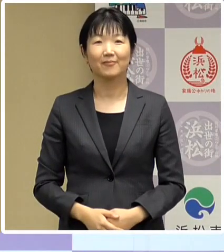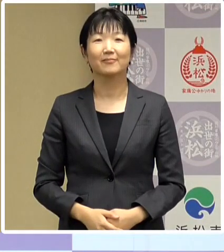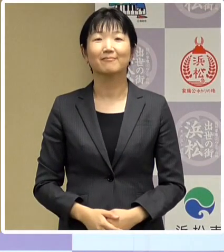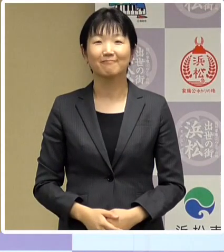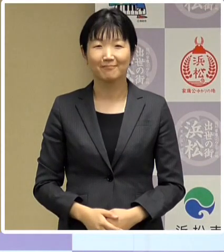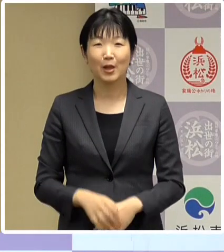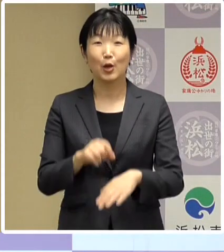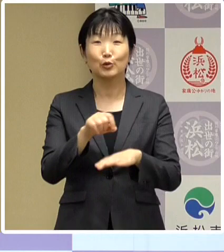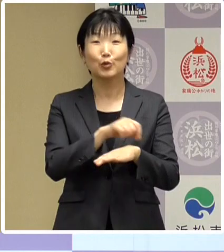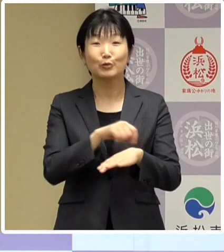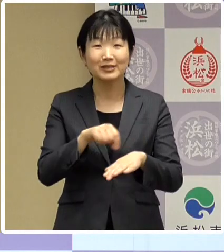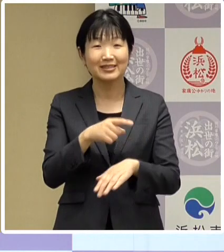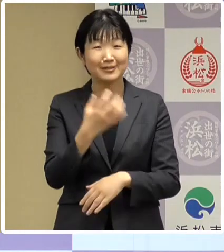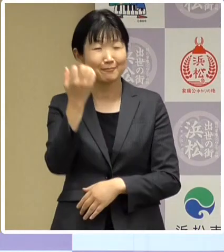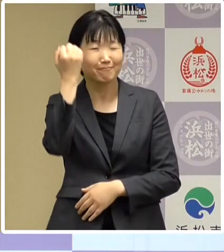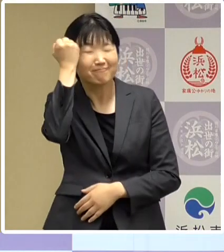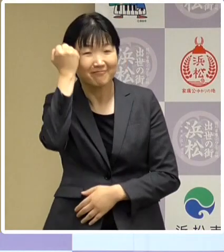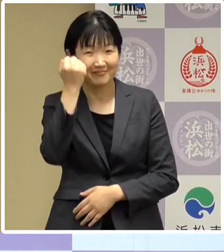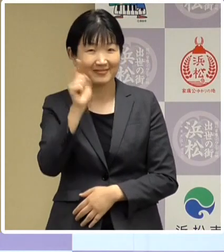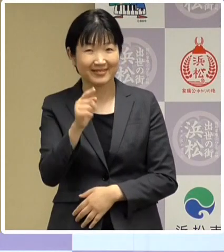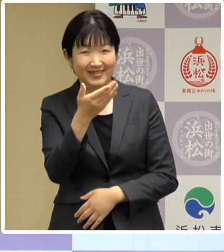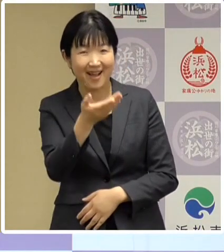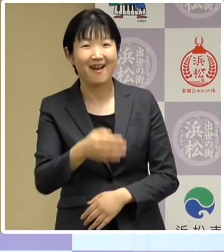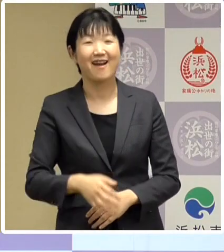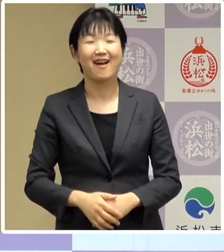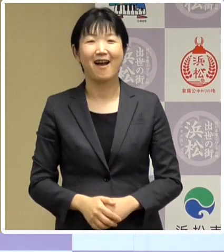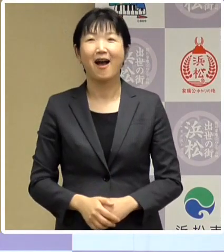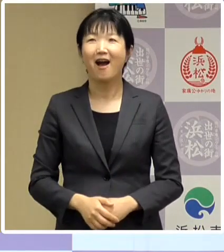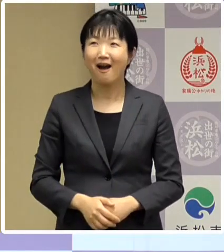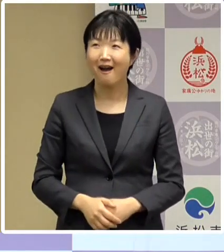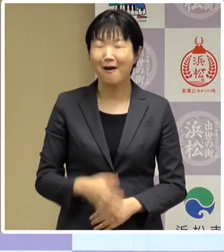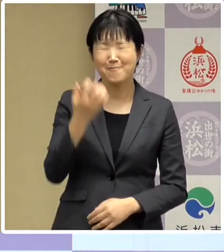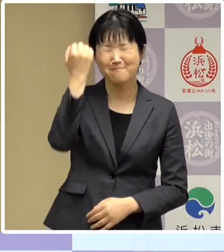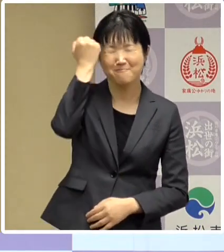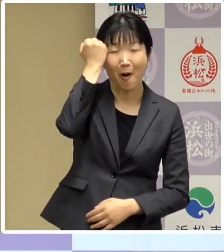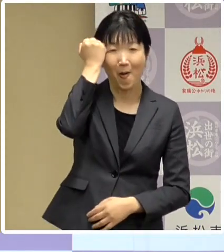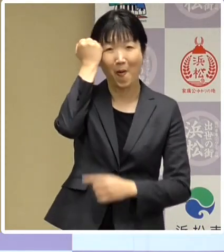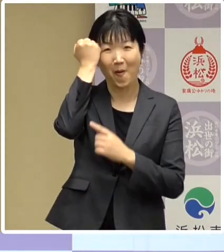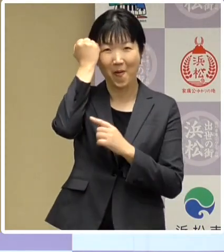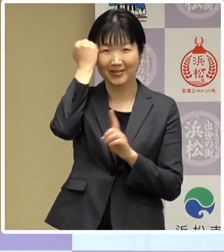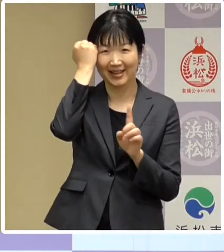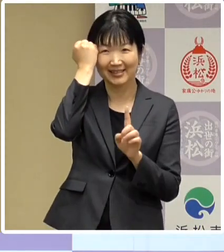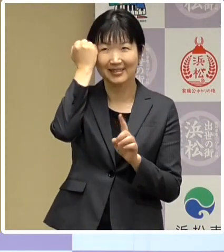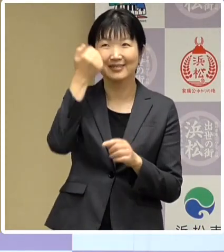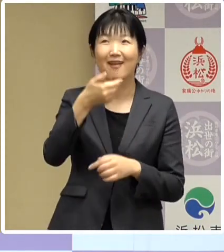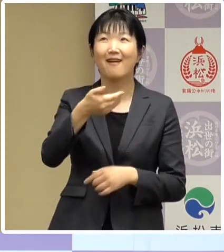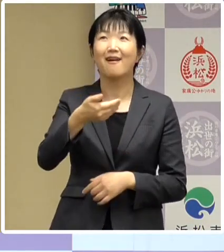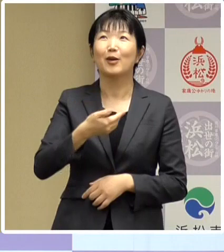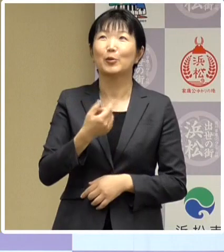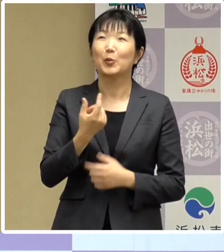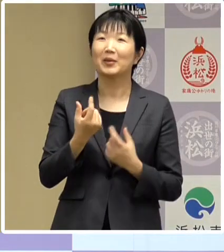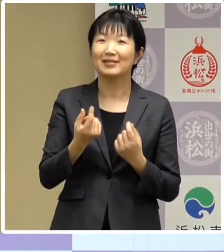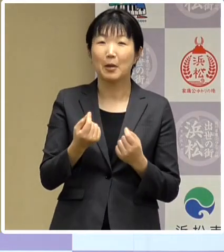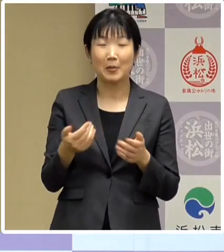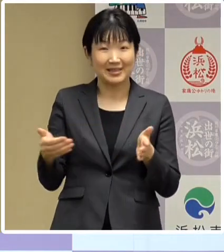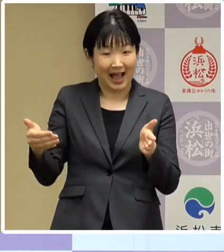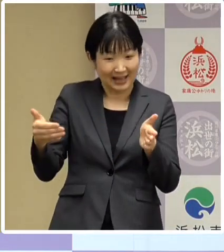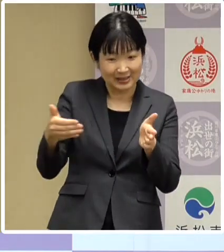特に印象に残ったシーンとかありますか。 特に印象に残ったシーンですか。いや、僕はやっぱり最後